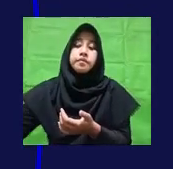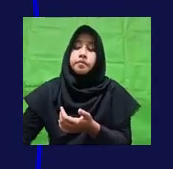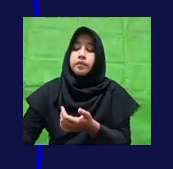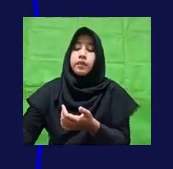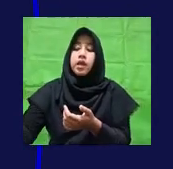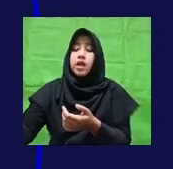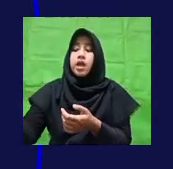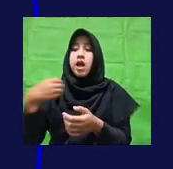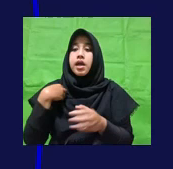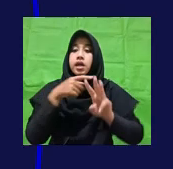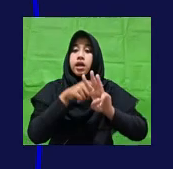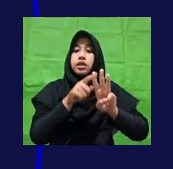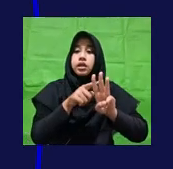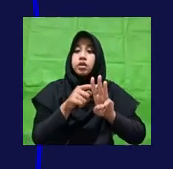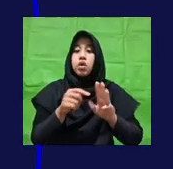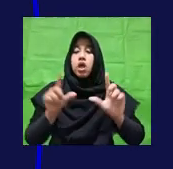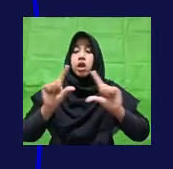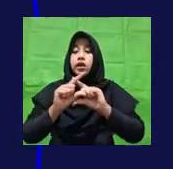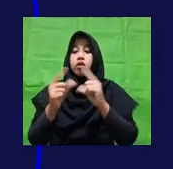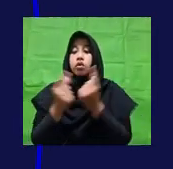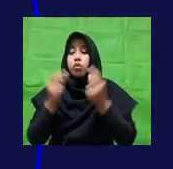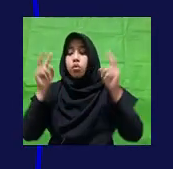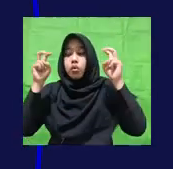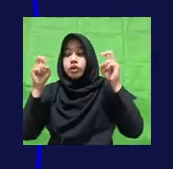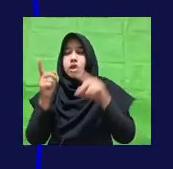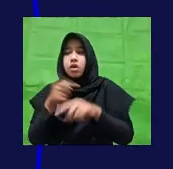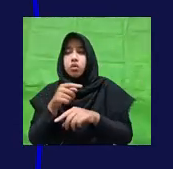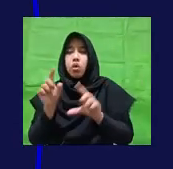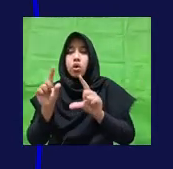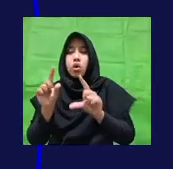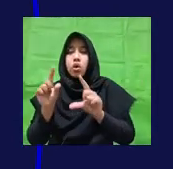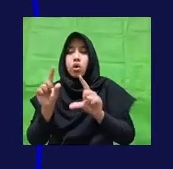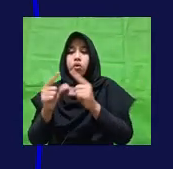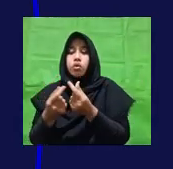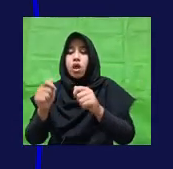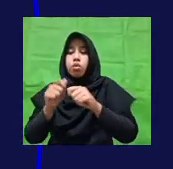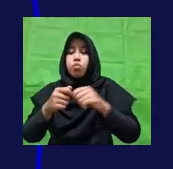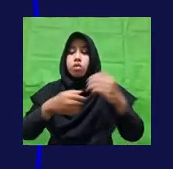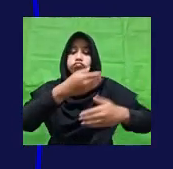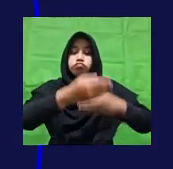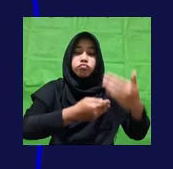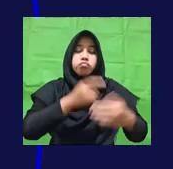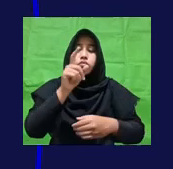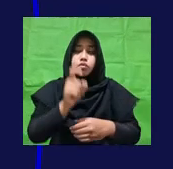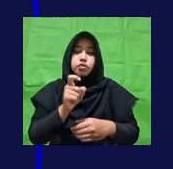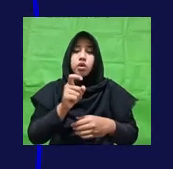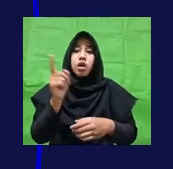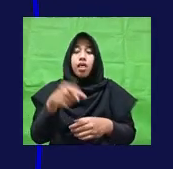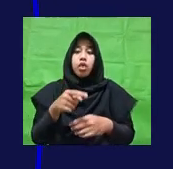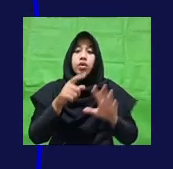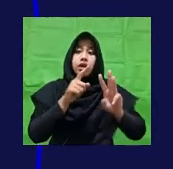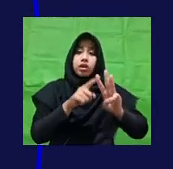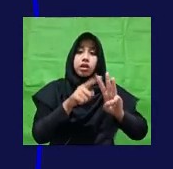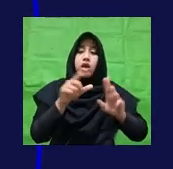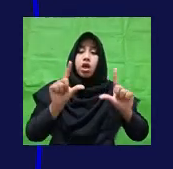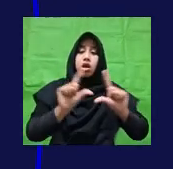sebagai konteks, atau lingkungan itu yang memproduksi atau membutuhkan konteks, atau yang ketiga, lingkungan itu digerakkan oleh